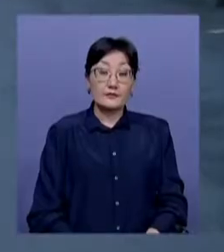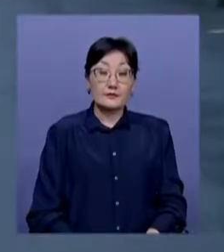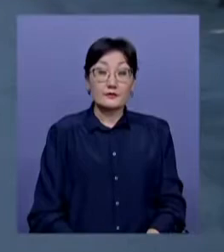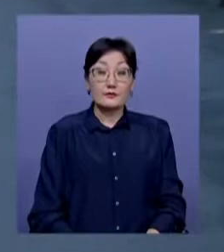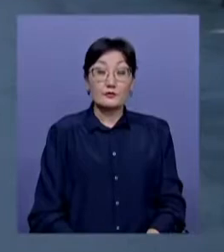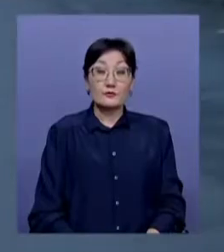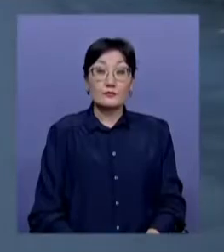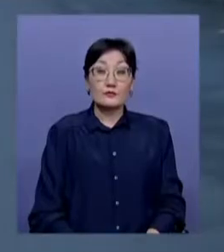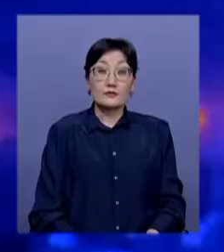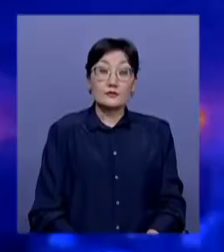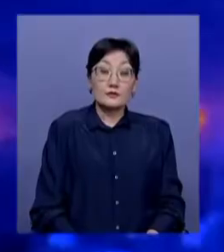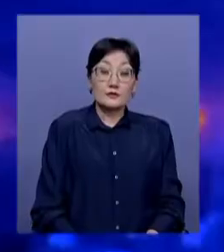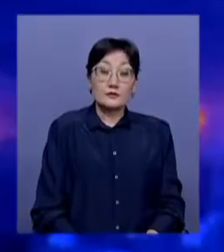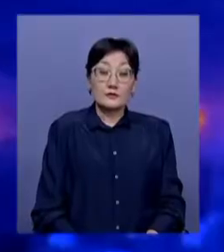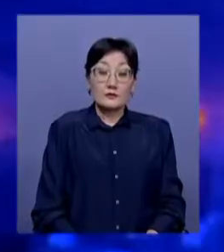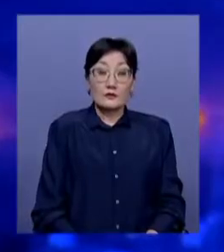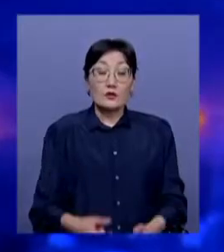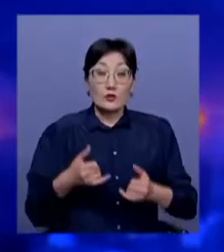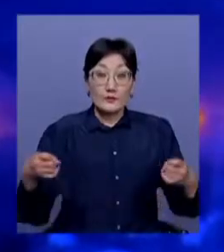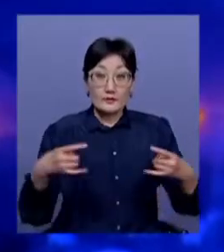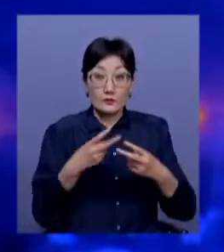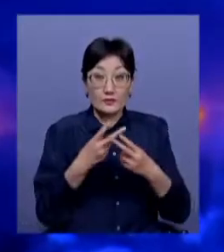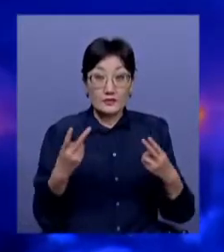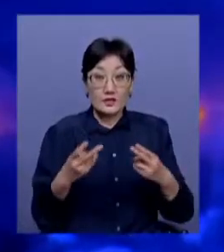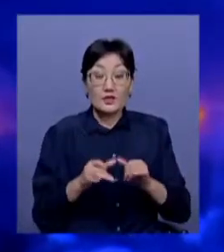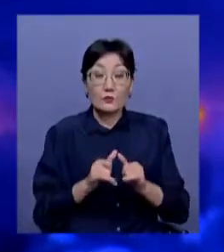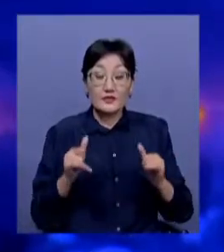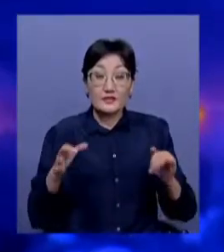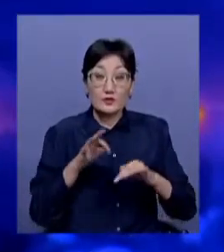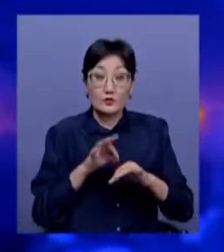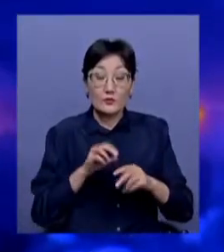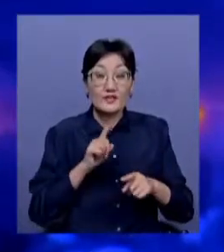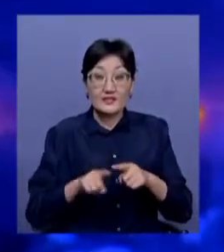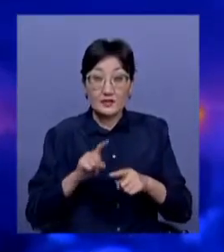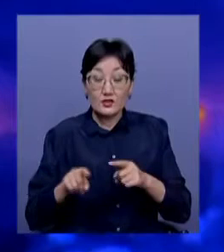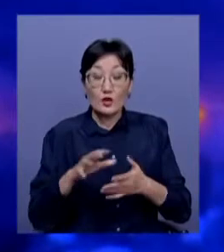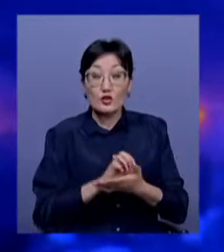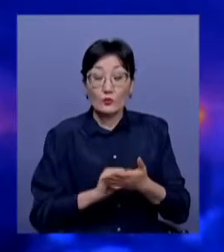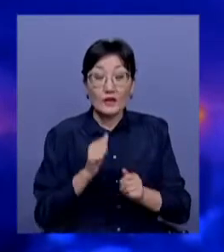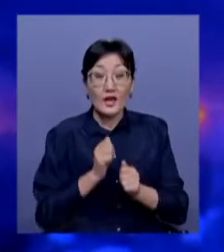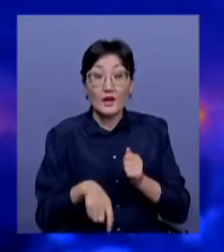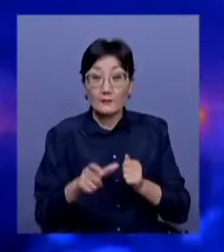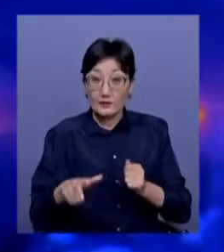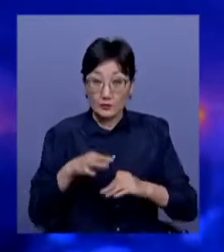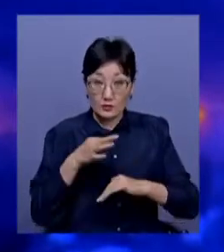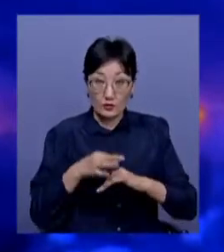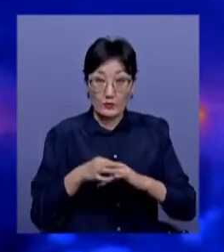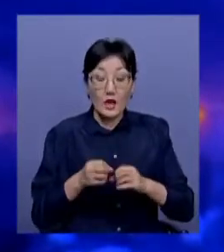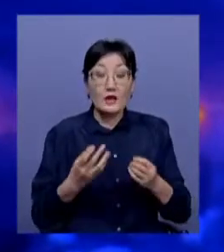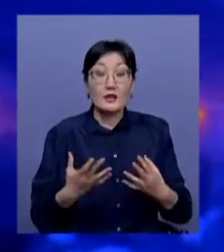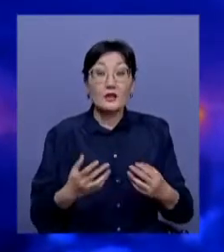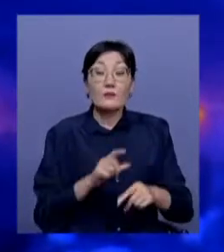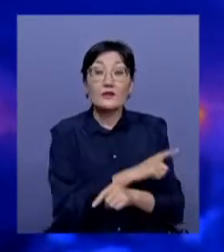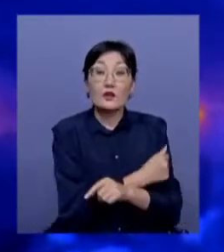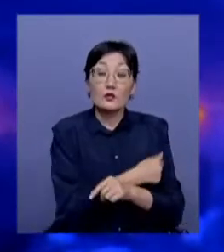Алматы телеарнасы. Құрметті көрермендер, жайлаған індеттің тезірек үзіліп жойылуына әр қайсымыз жауаптымыз. Қарапайым